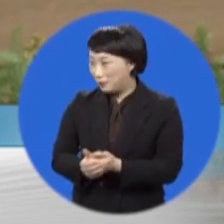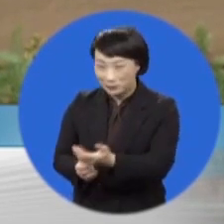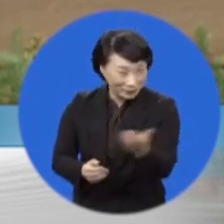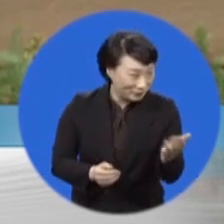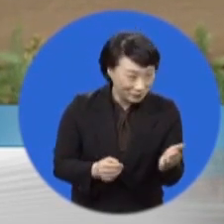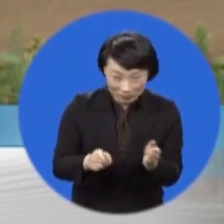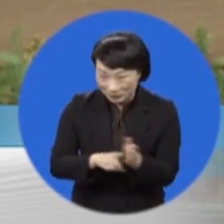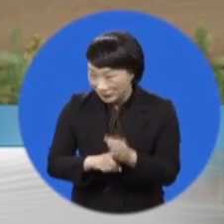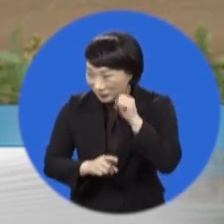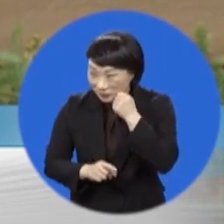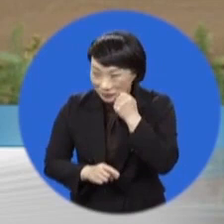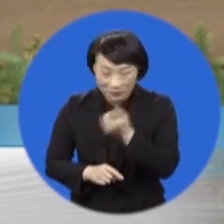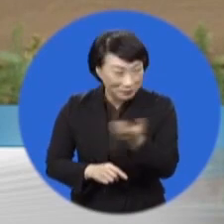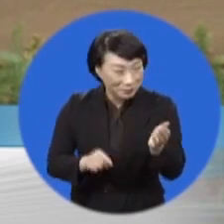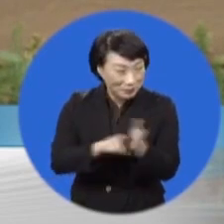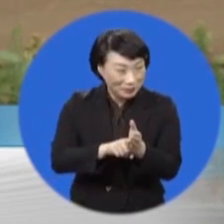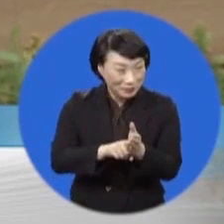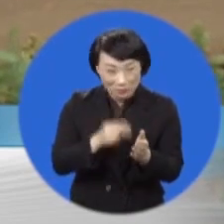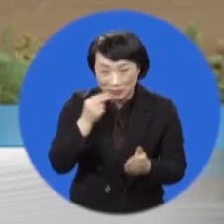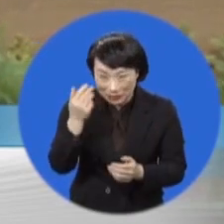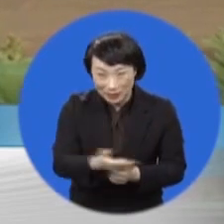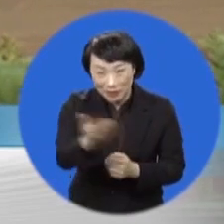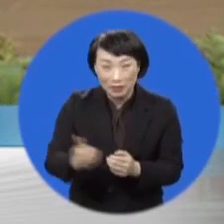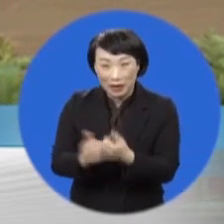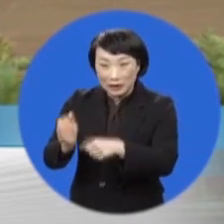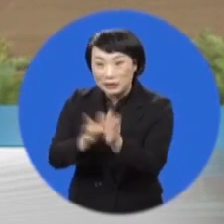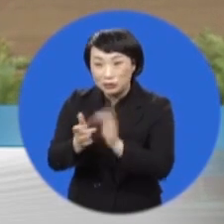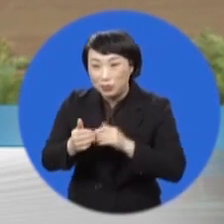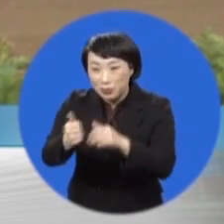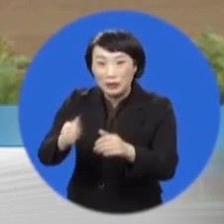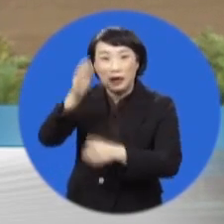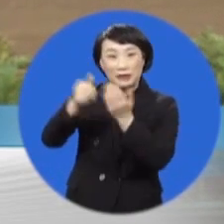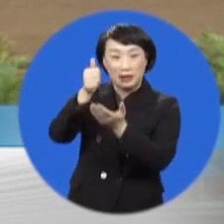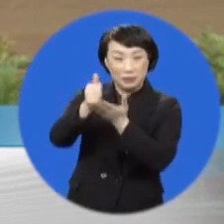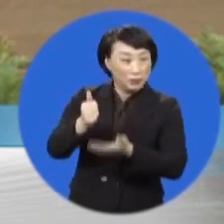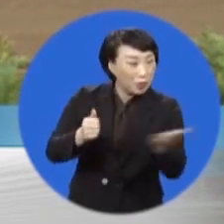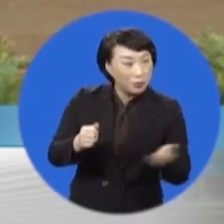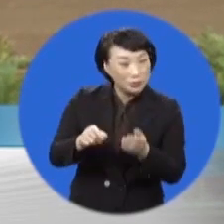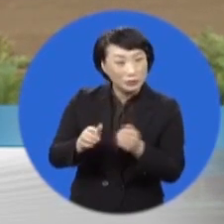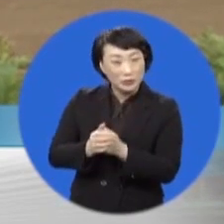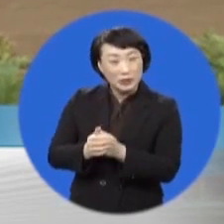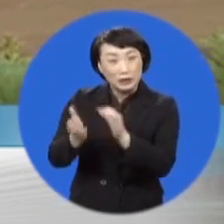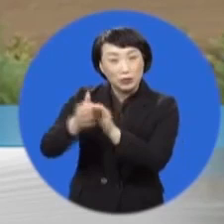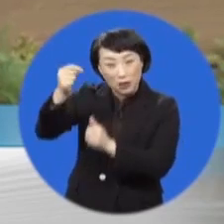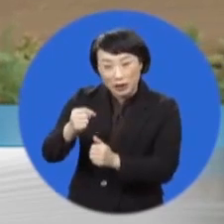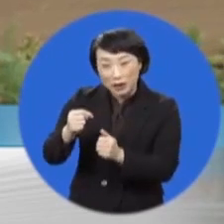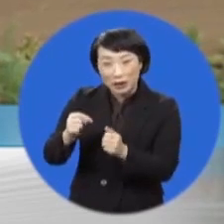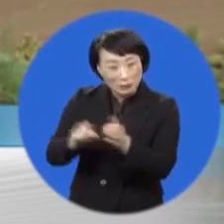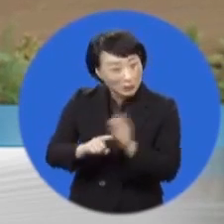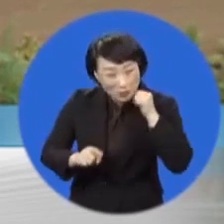줘 앞 은 또 주신 이에게 암 및 5조 이유 우씨 믿어